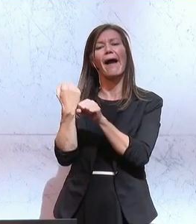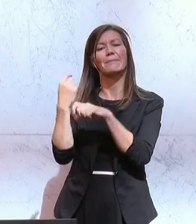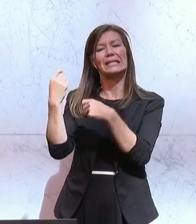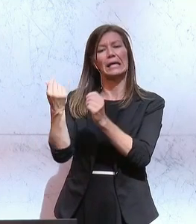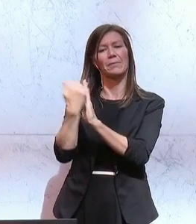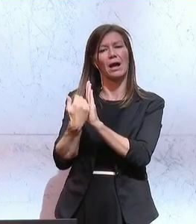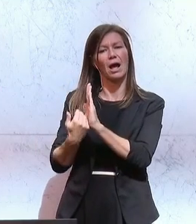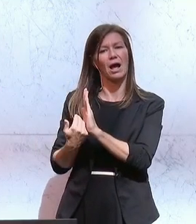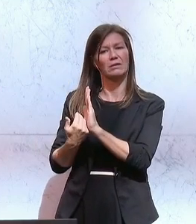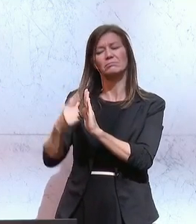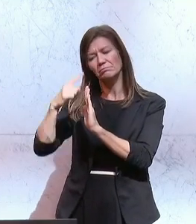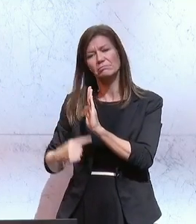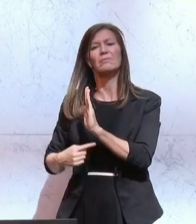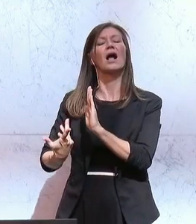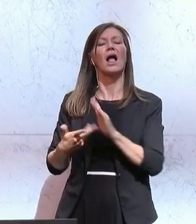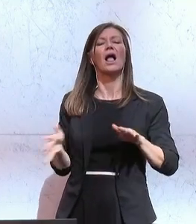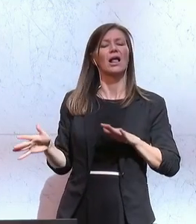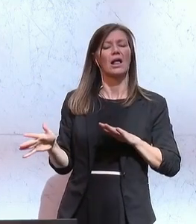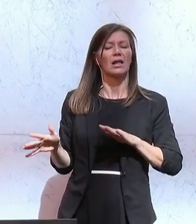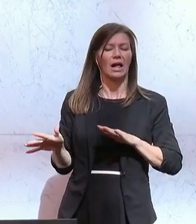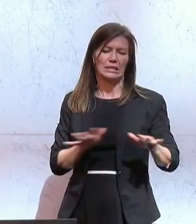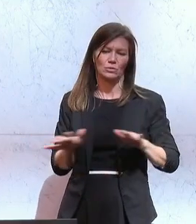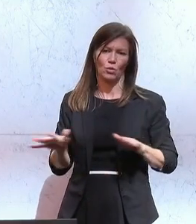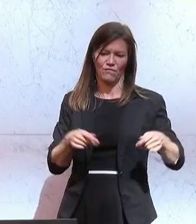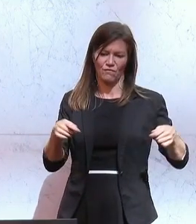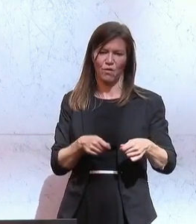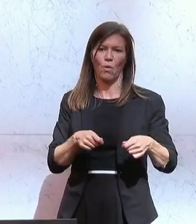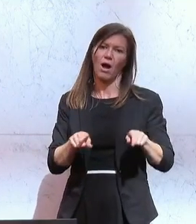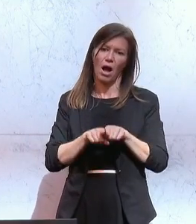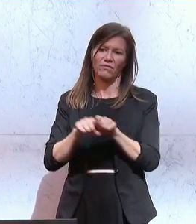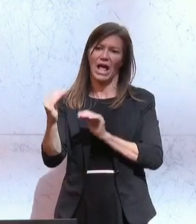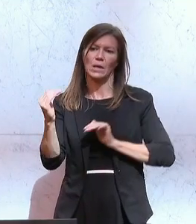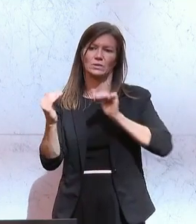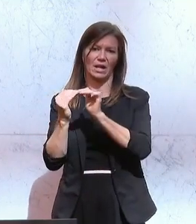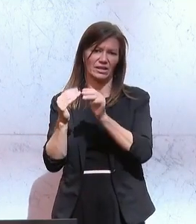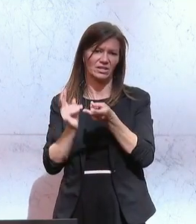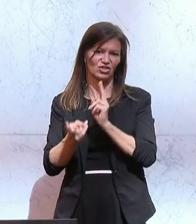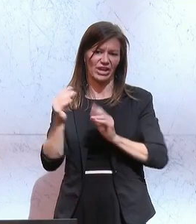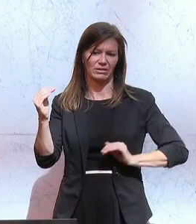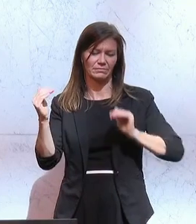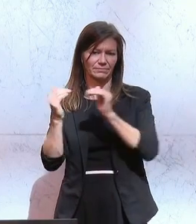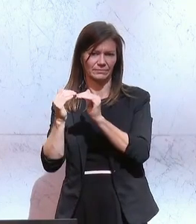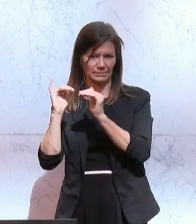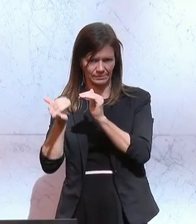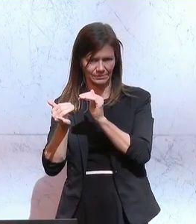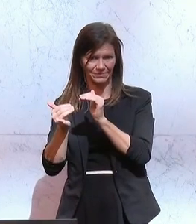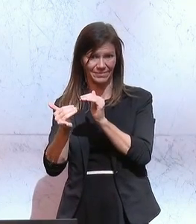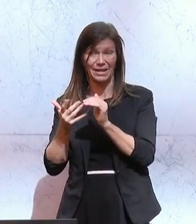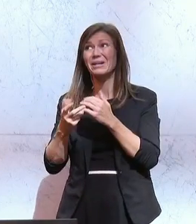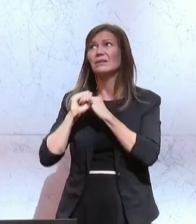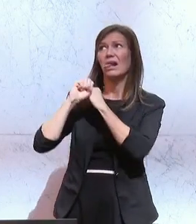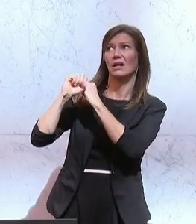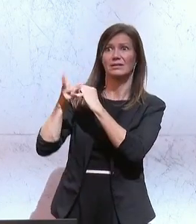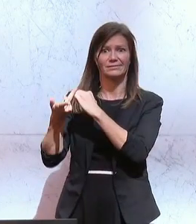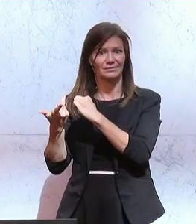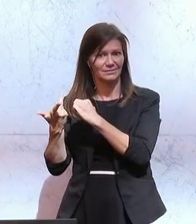dem Katastrophenfonds hier eine gewisse Entschädigung gibt, aber man ist halt noch immer abhängig als Arbeitnehmer und es sind halt sehr viele Arbeitnehmerinnen und